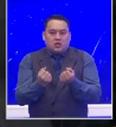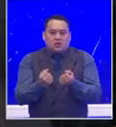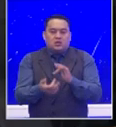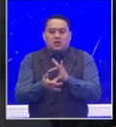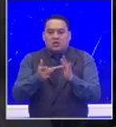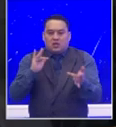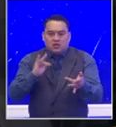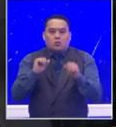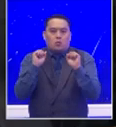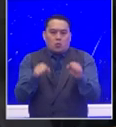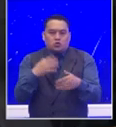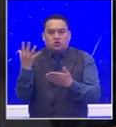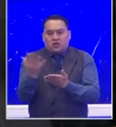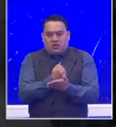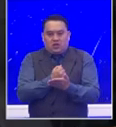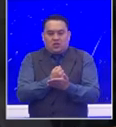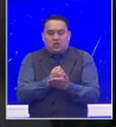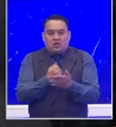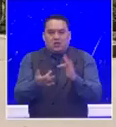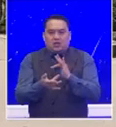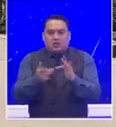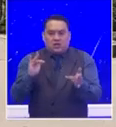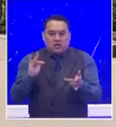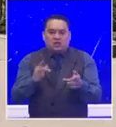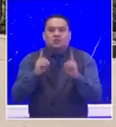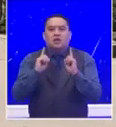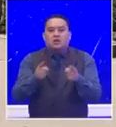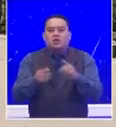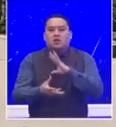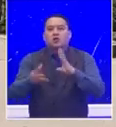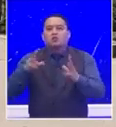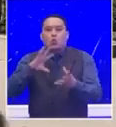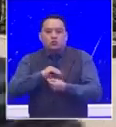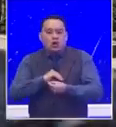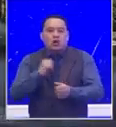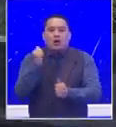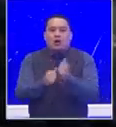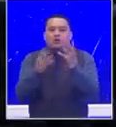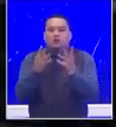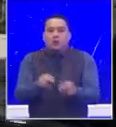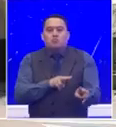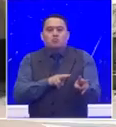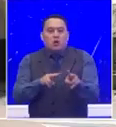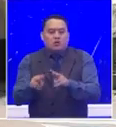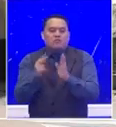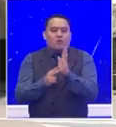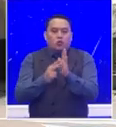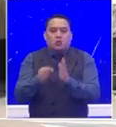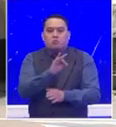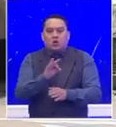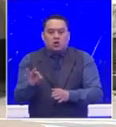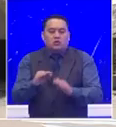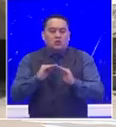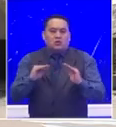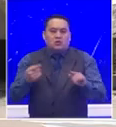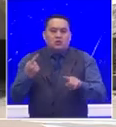же расписание можно будет найти в интернете. Согласно результатам ежедневного мониторинга, более 80% детской